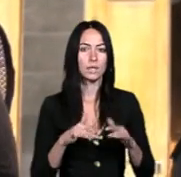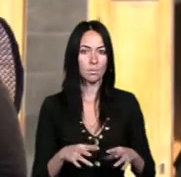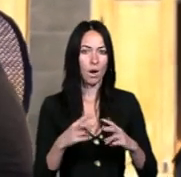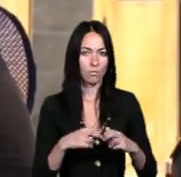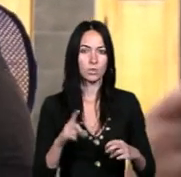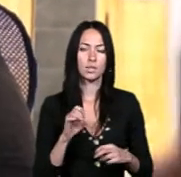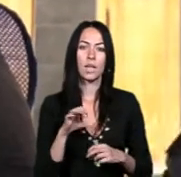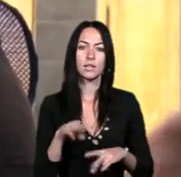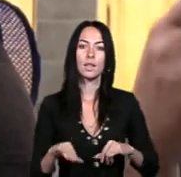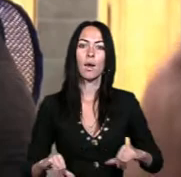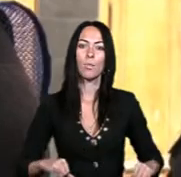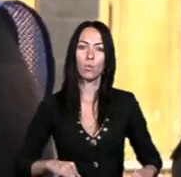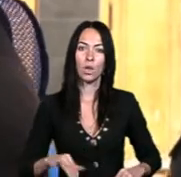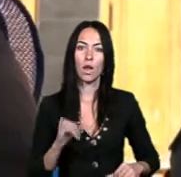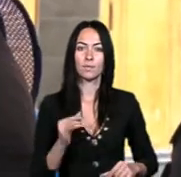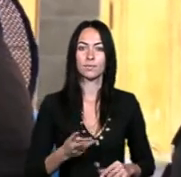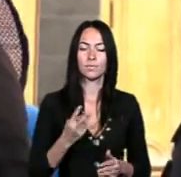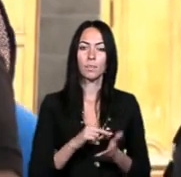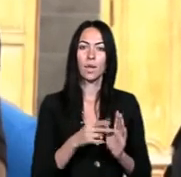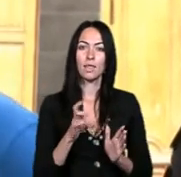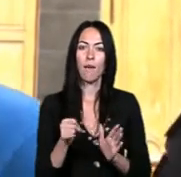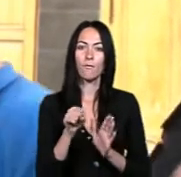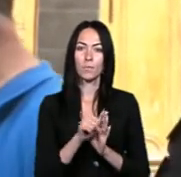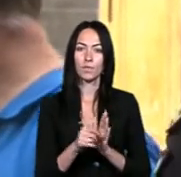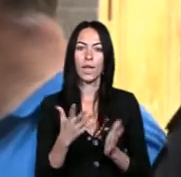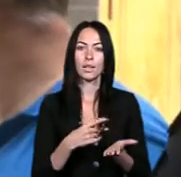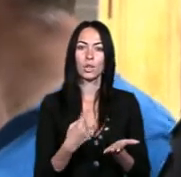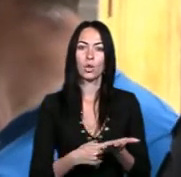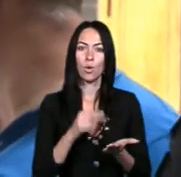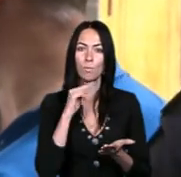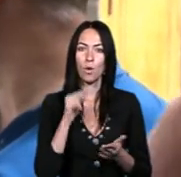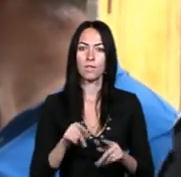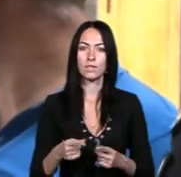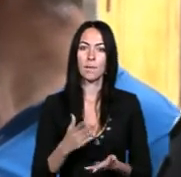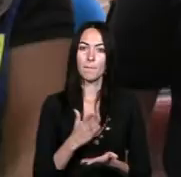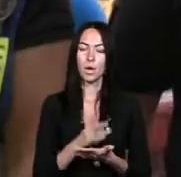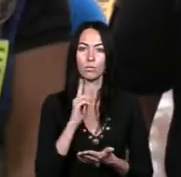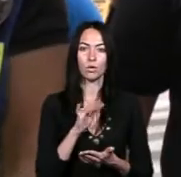за статтями хуліганство та замах на вбивство. Які докази провини затриманих мають,